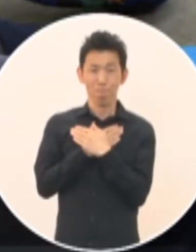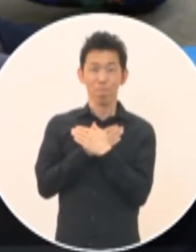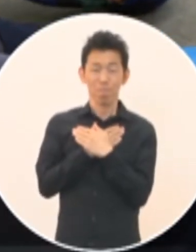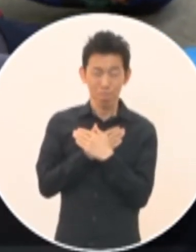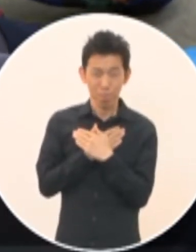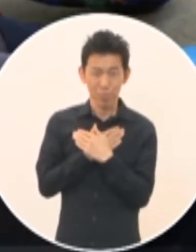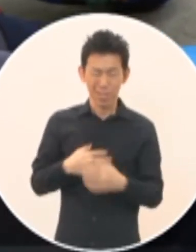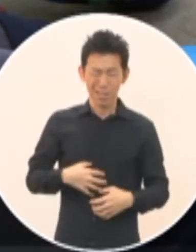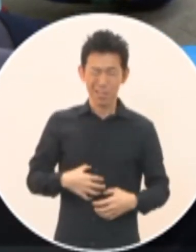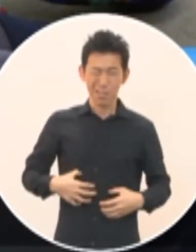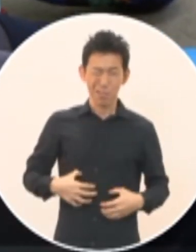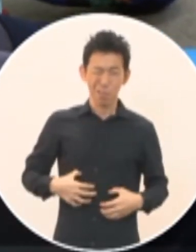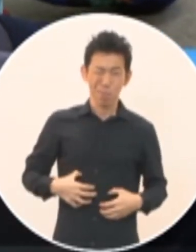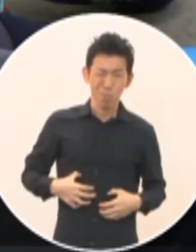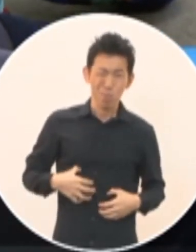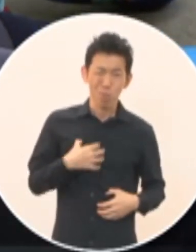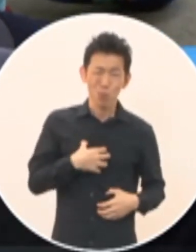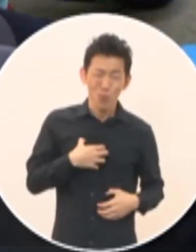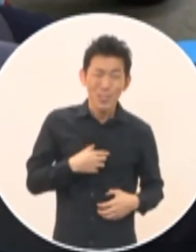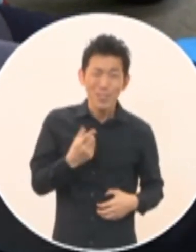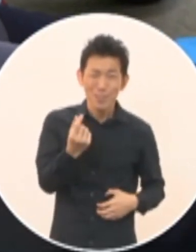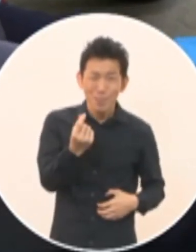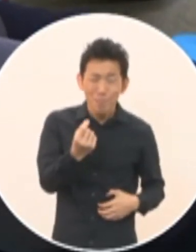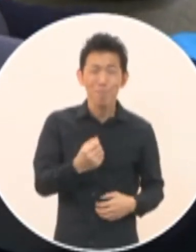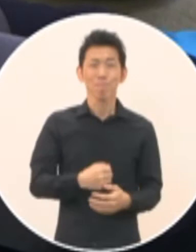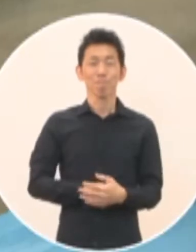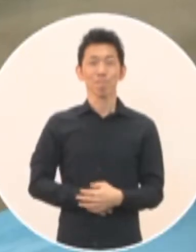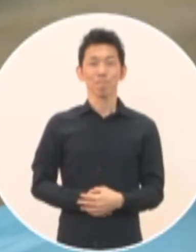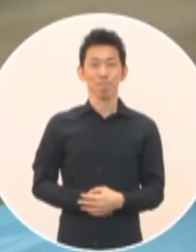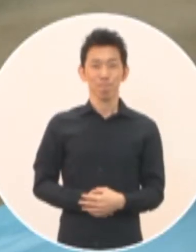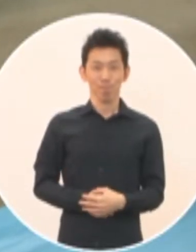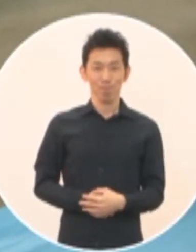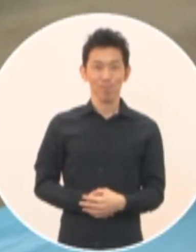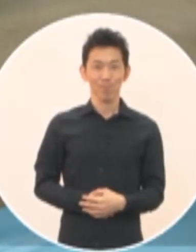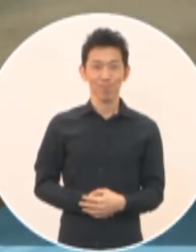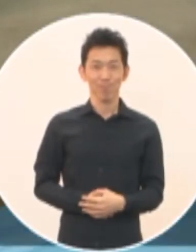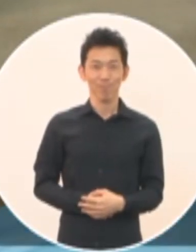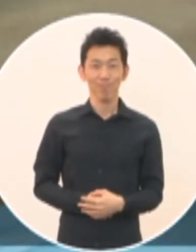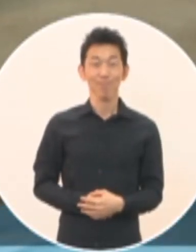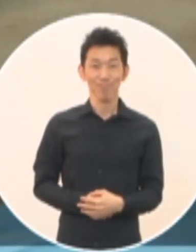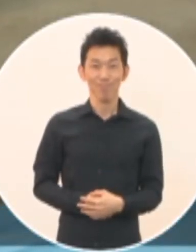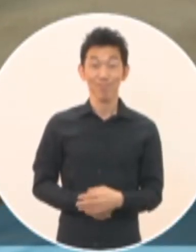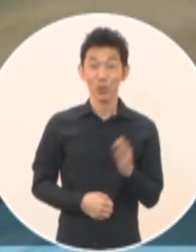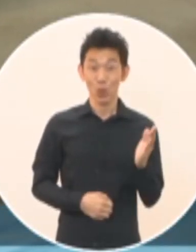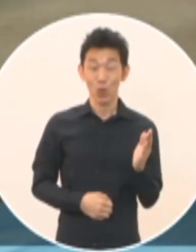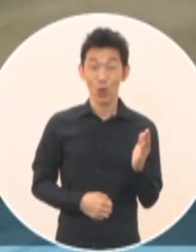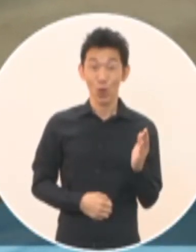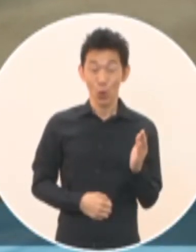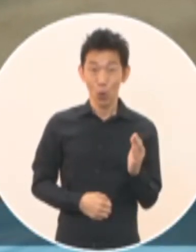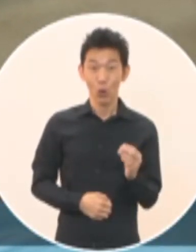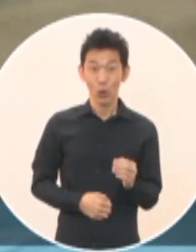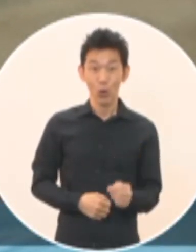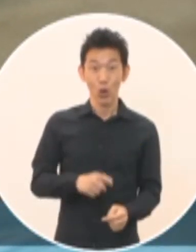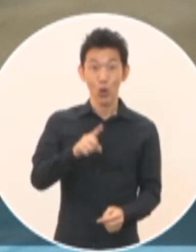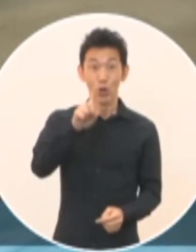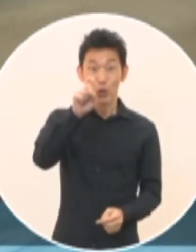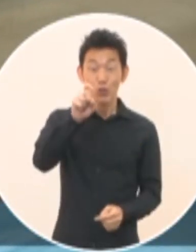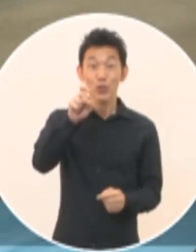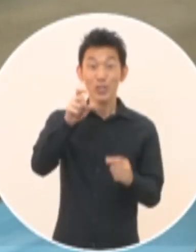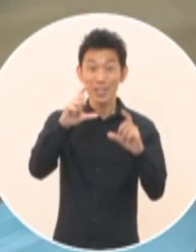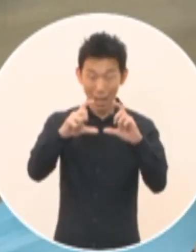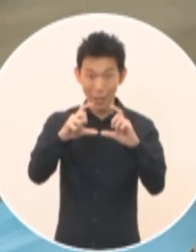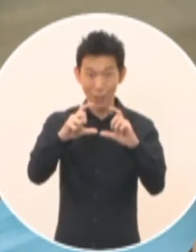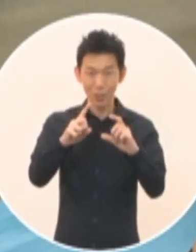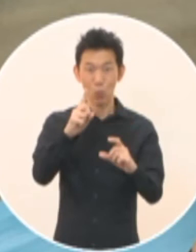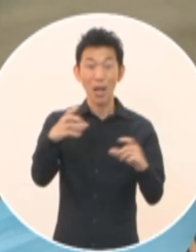1、2、3、 しんどいですね。 1秒止めて1、2、3、はい、 こちらを10回1セットで行います。